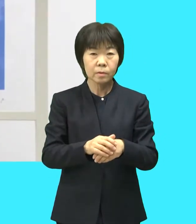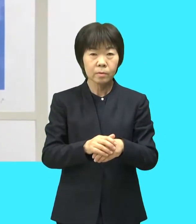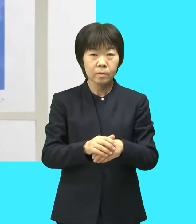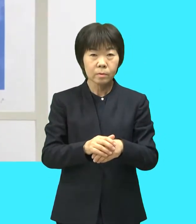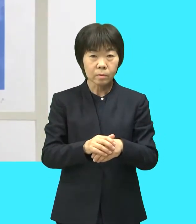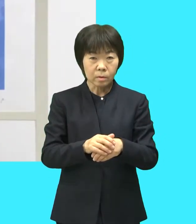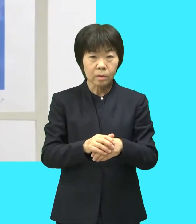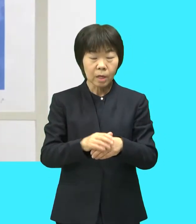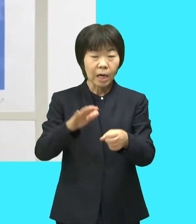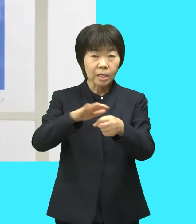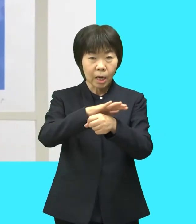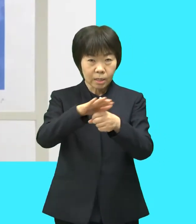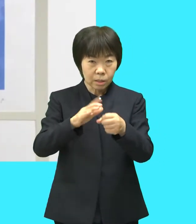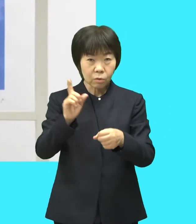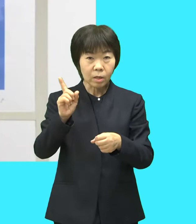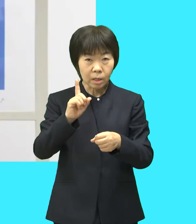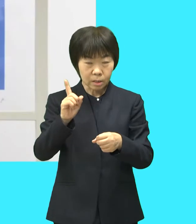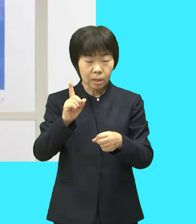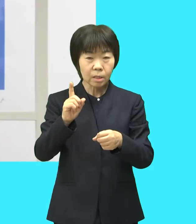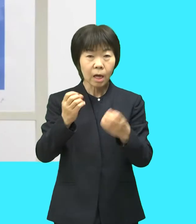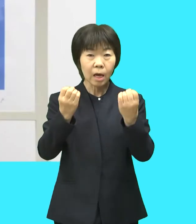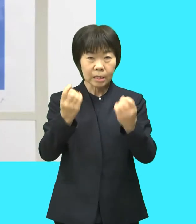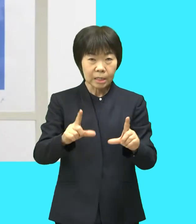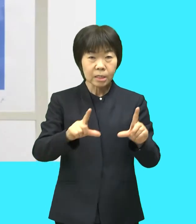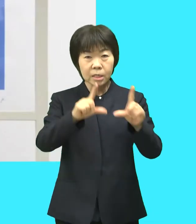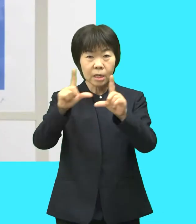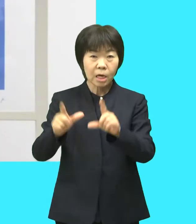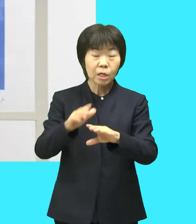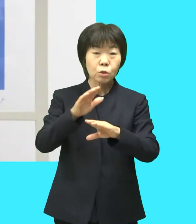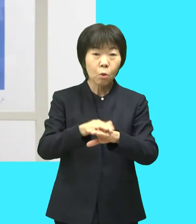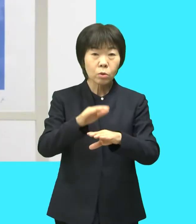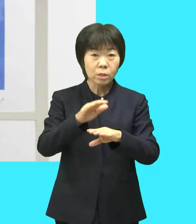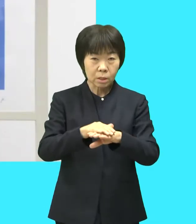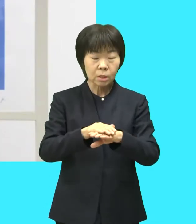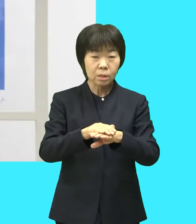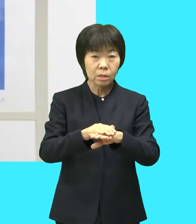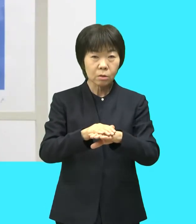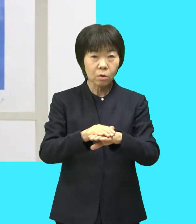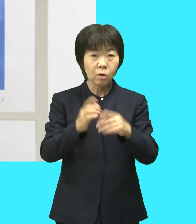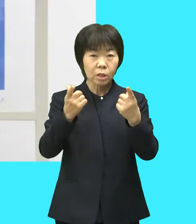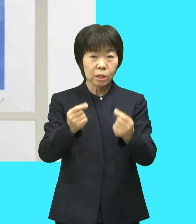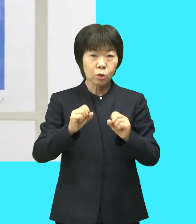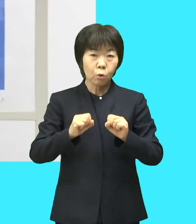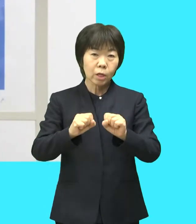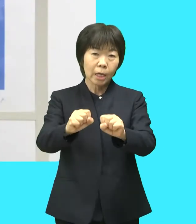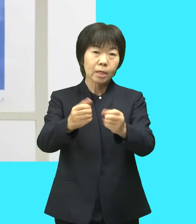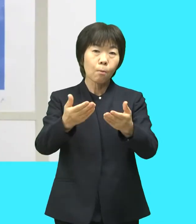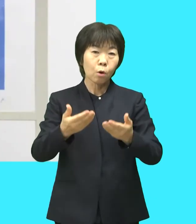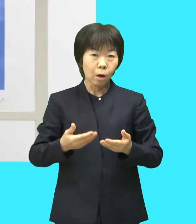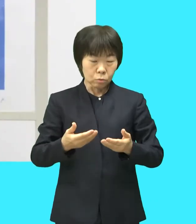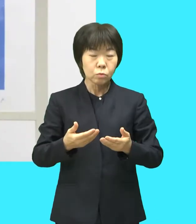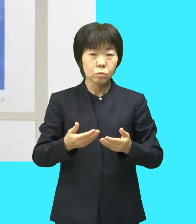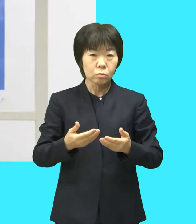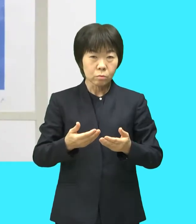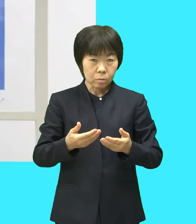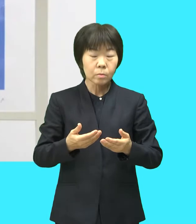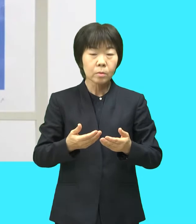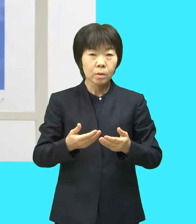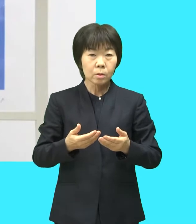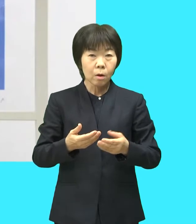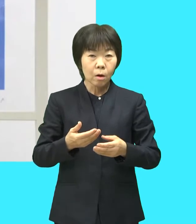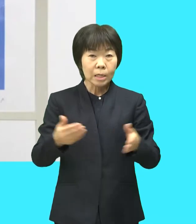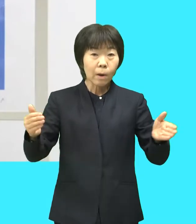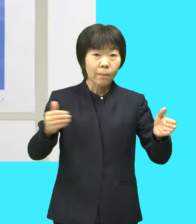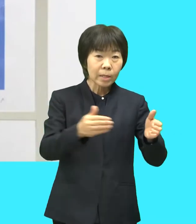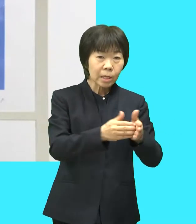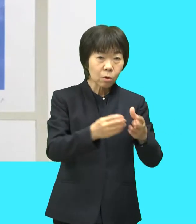特に大切なことは新しい生活様式、これを徹底していただくことであります。これ